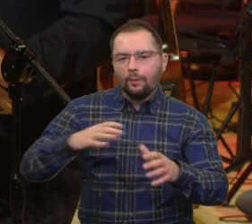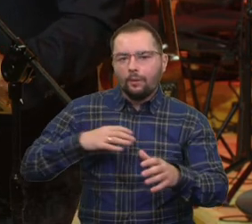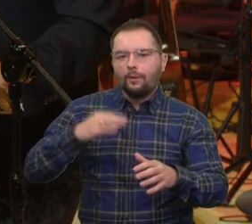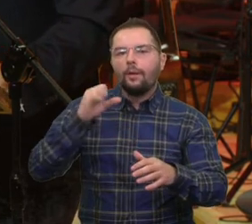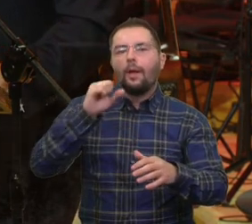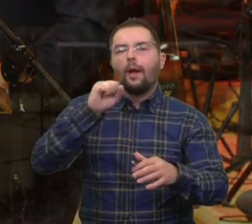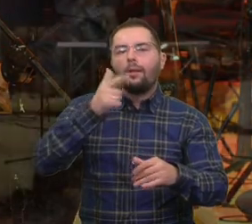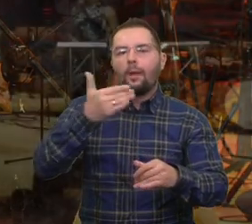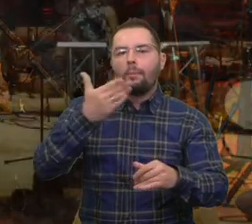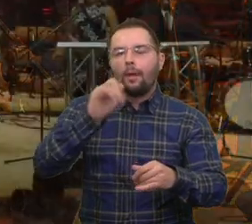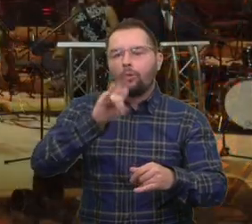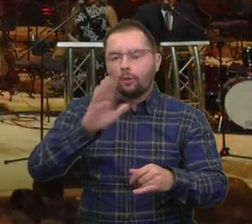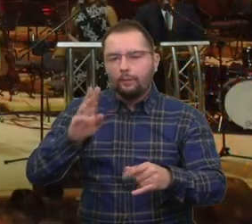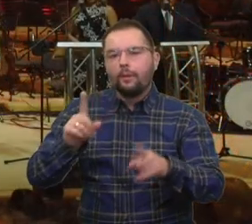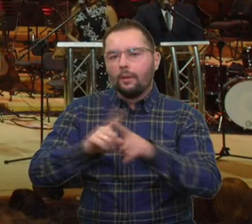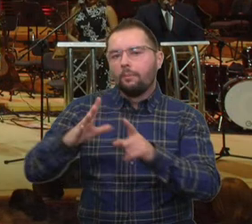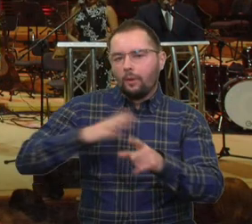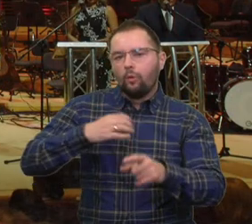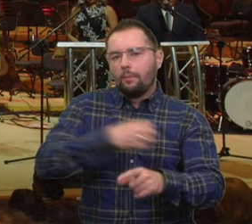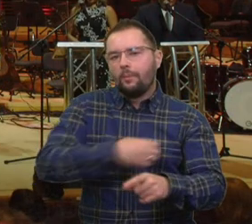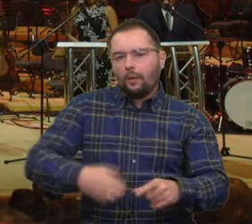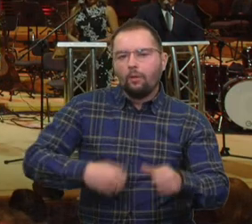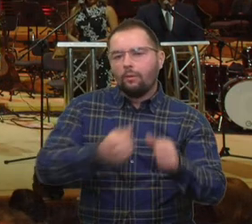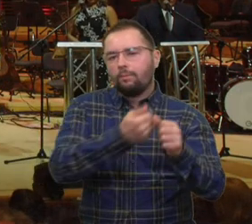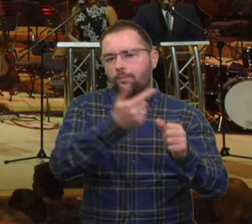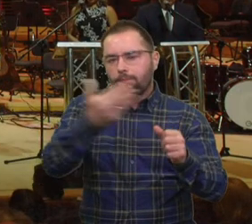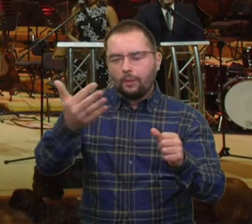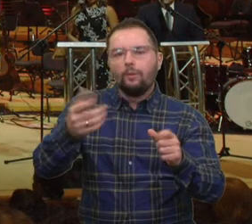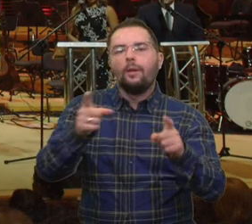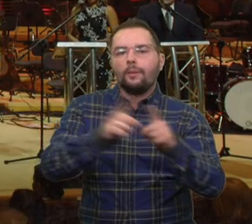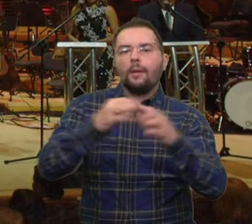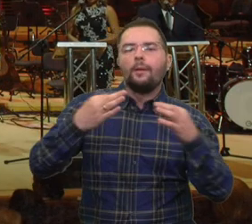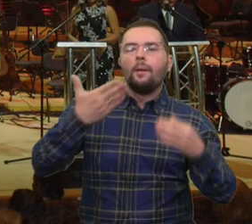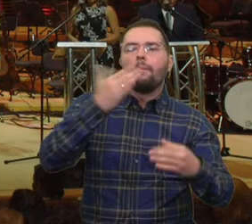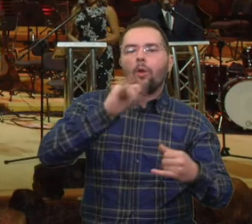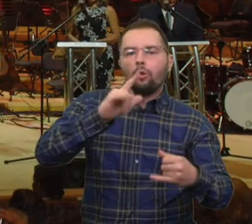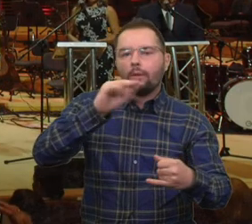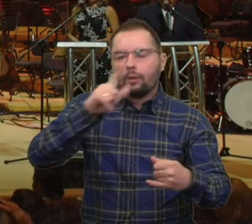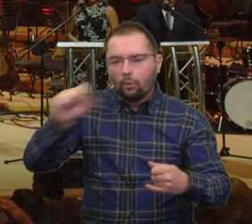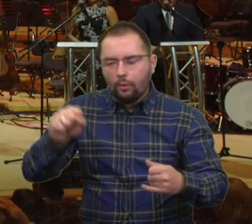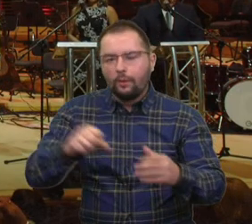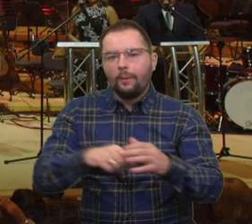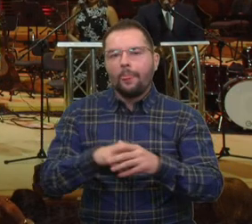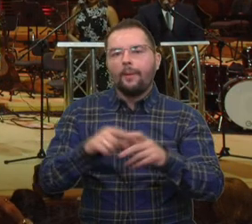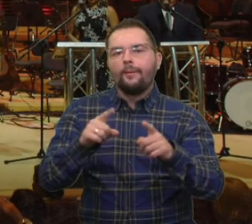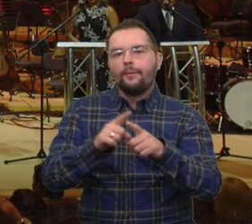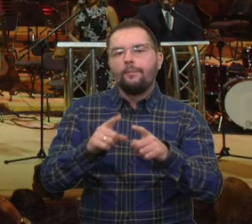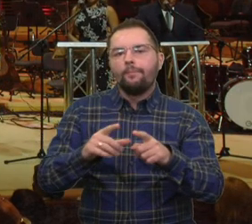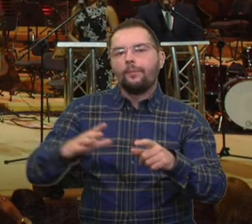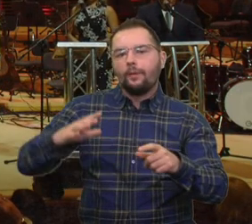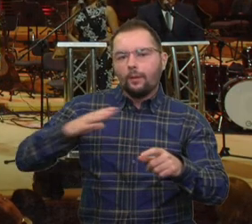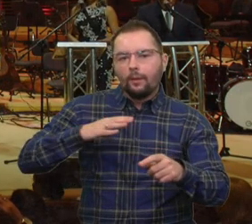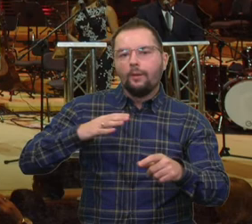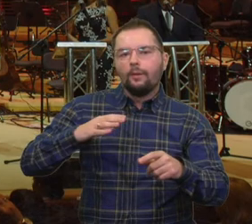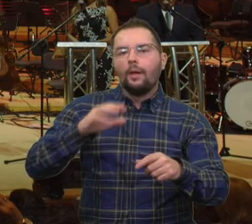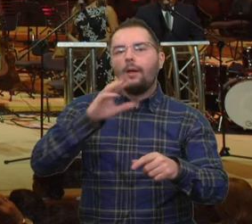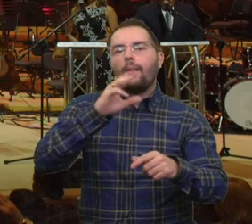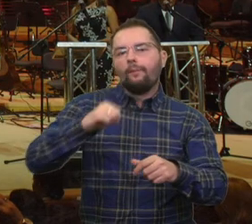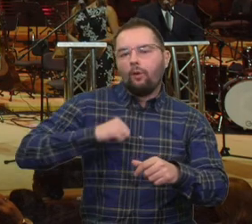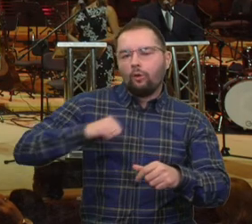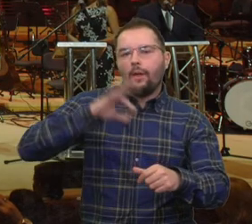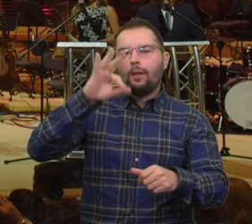Adam Matusiewicz. Odbierze ją także były marszałek Mirosław Sekuła. Statuetkę odbierze były marszałek Wojciech